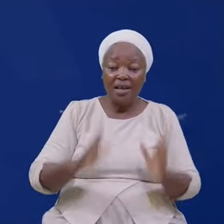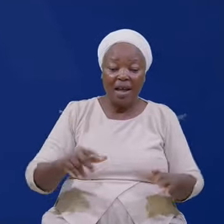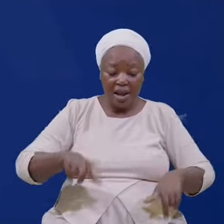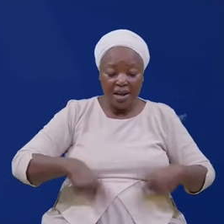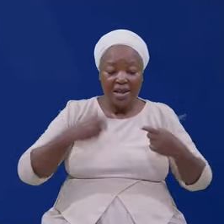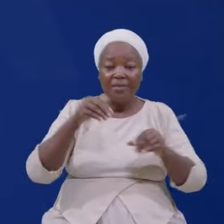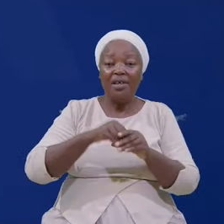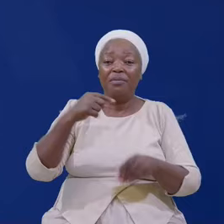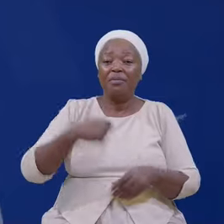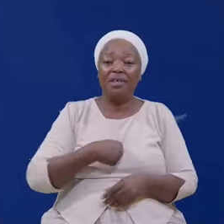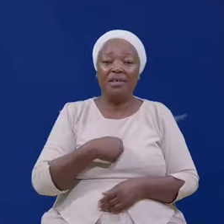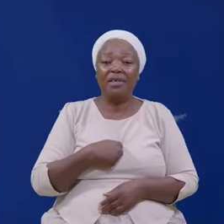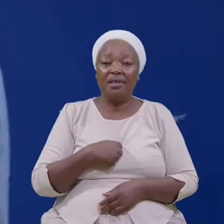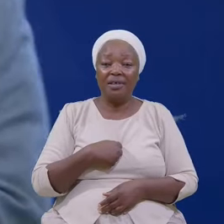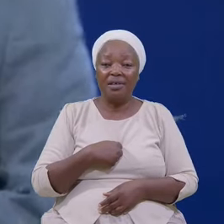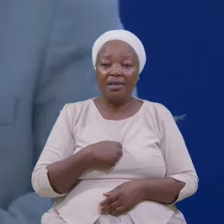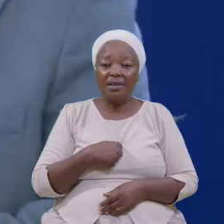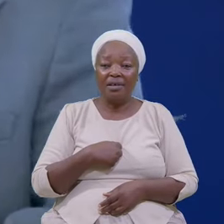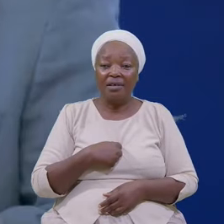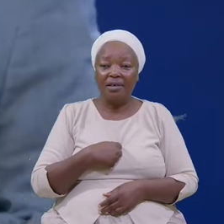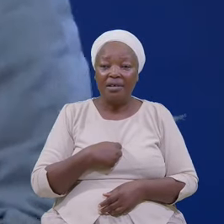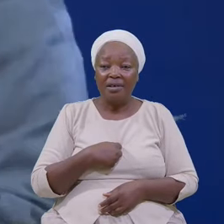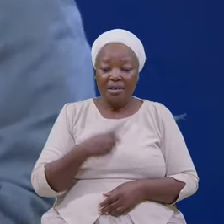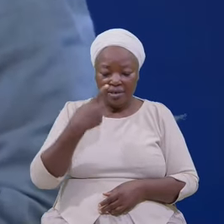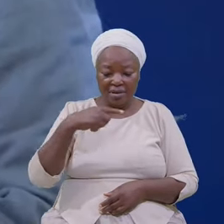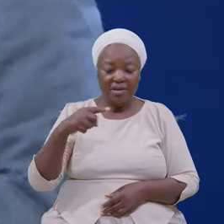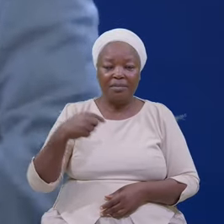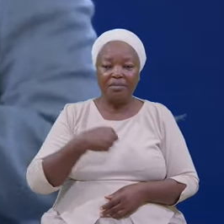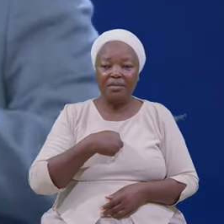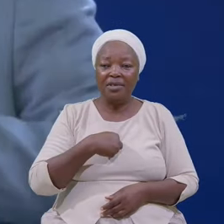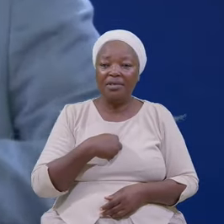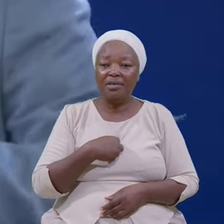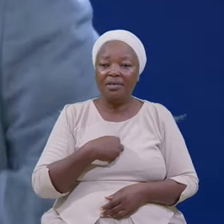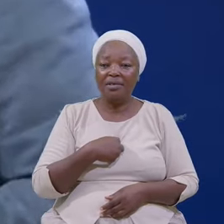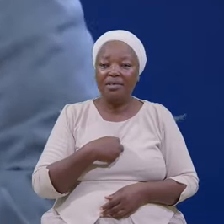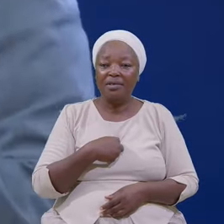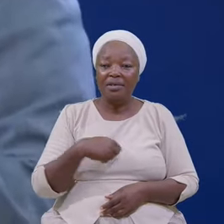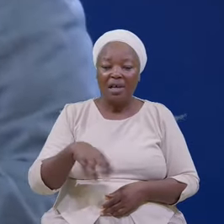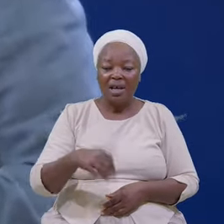Christ the Healer lives in me. Christ le Guérisseur vit en moi. Tell me. Dites-le moi.